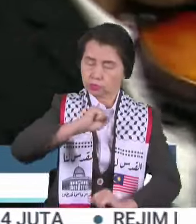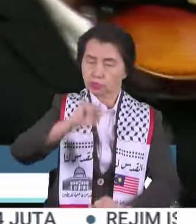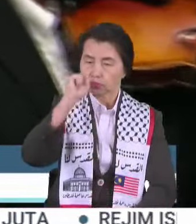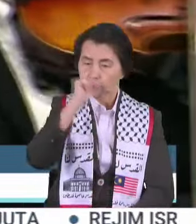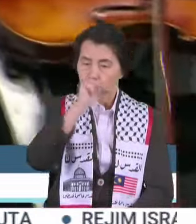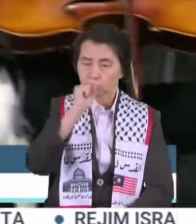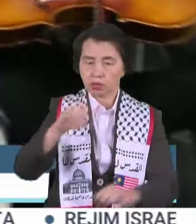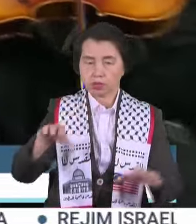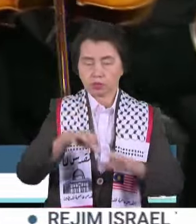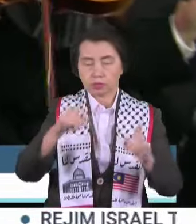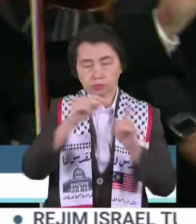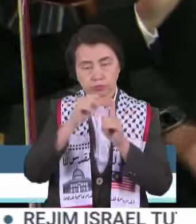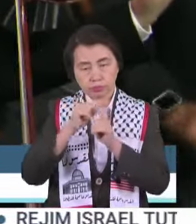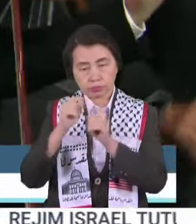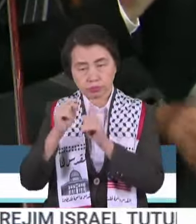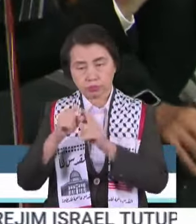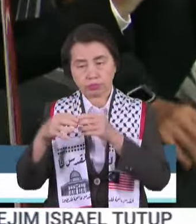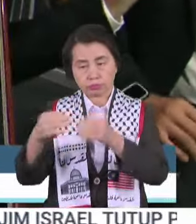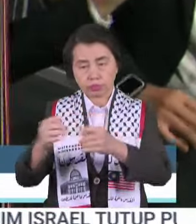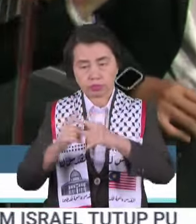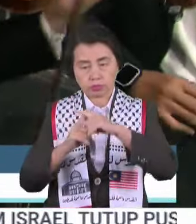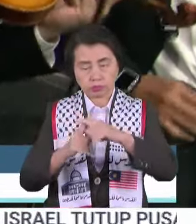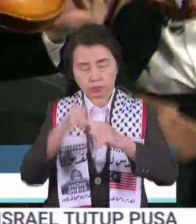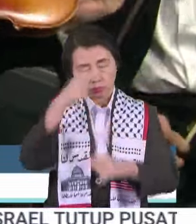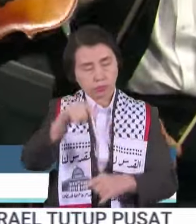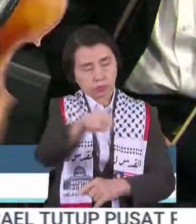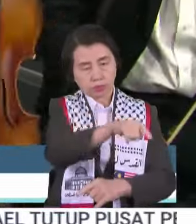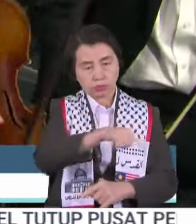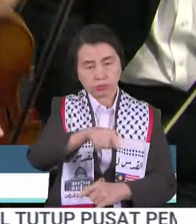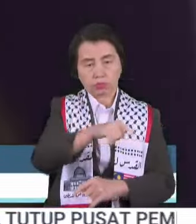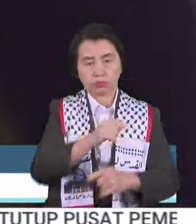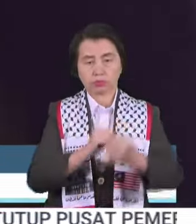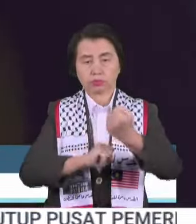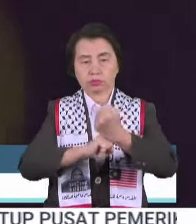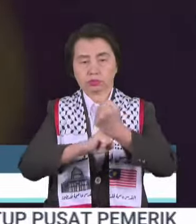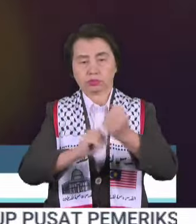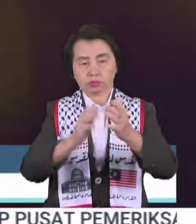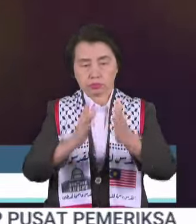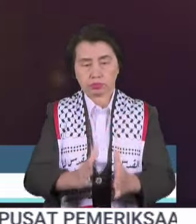yang dihasilkan memberi impak kepada peminat.